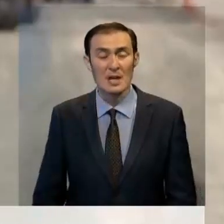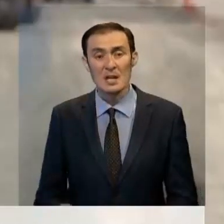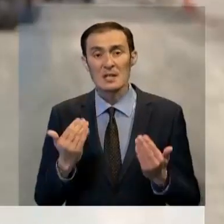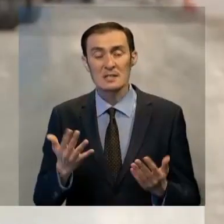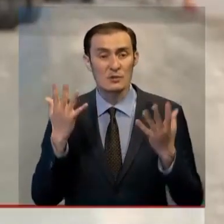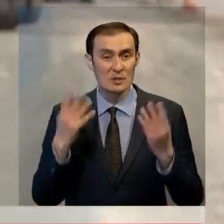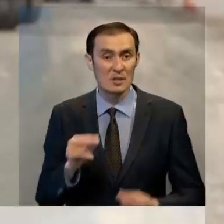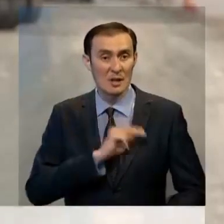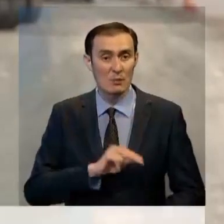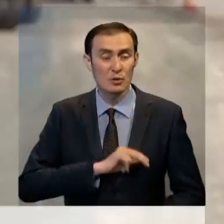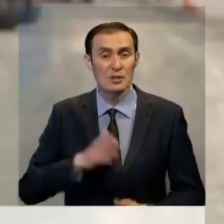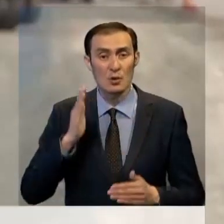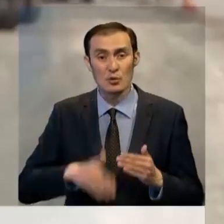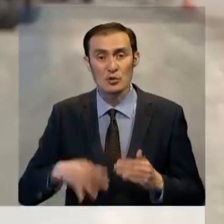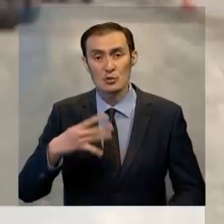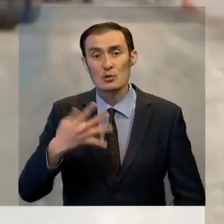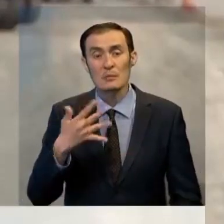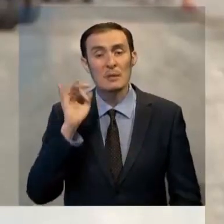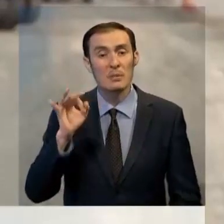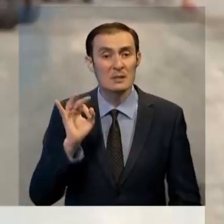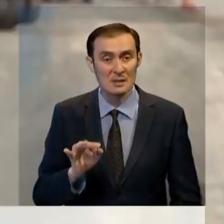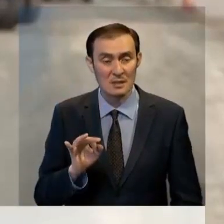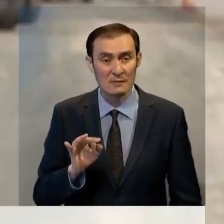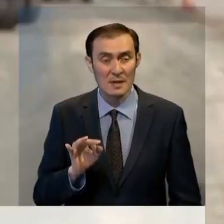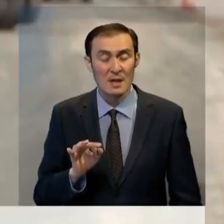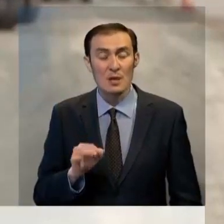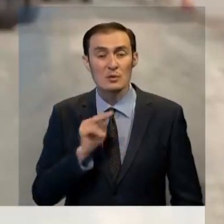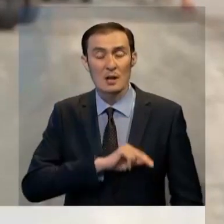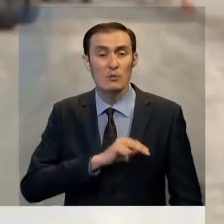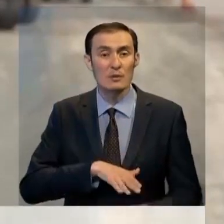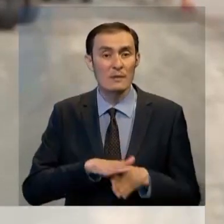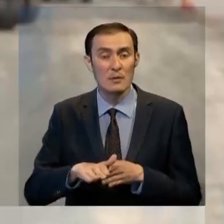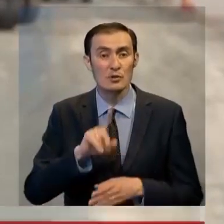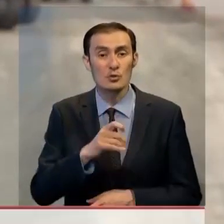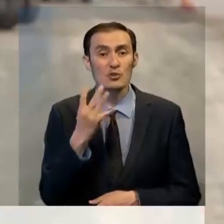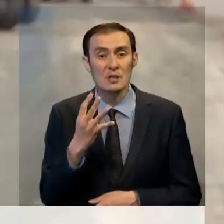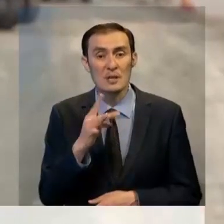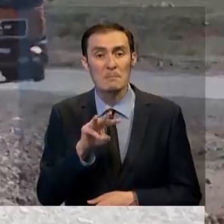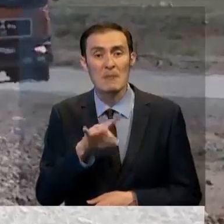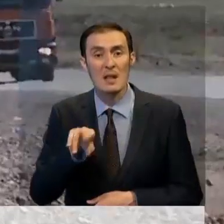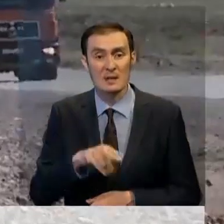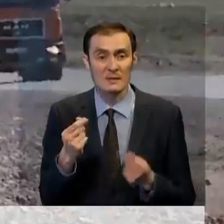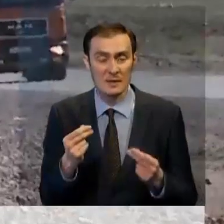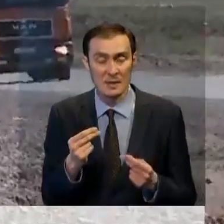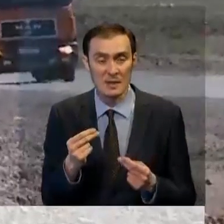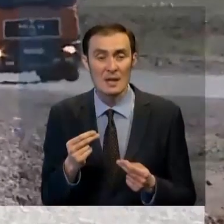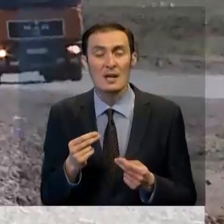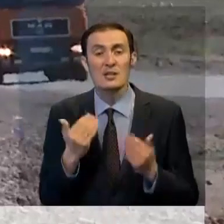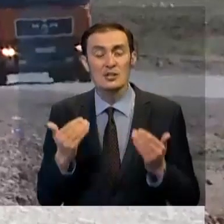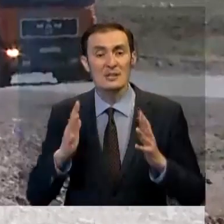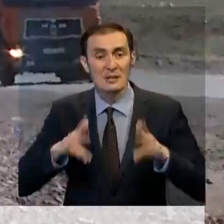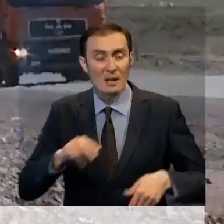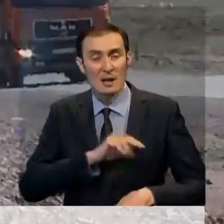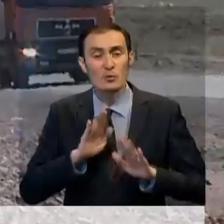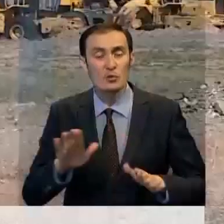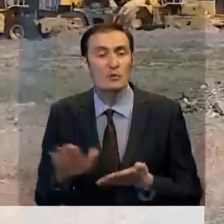день работы завершены на 45%. То есть работы выполнены на 104 миллиарда тенге. Техника на дорогу сейчас выходит